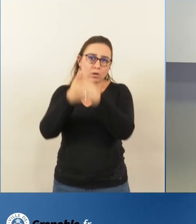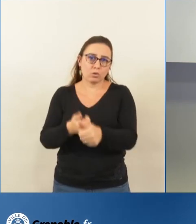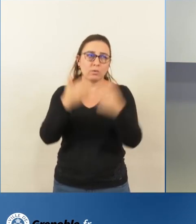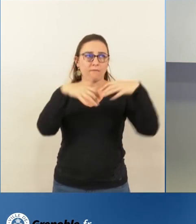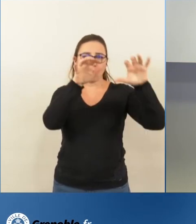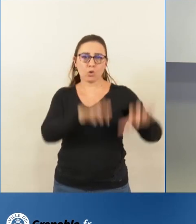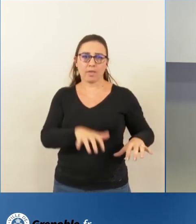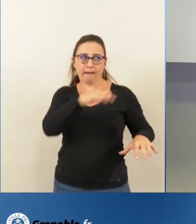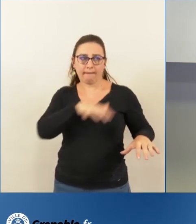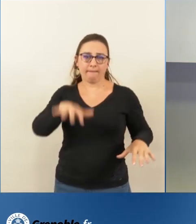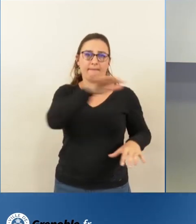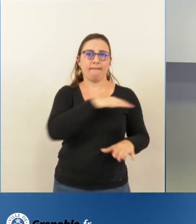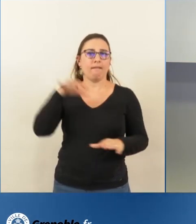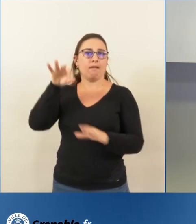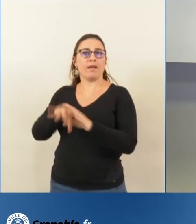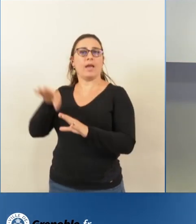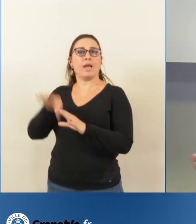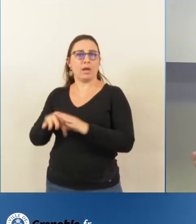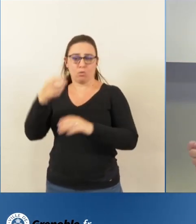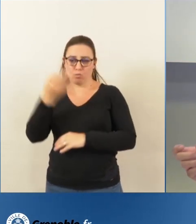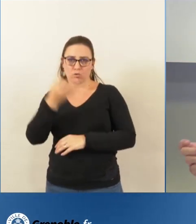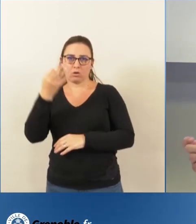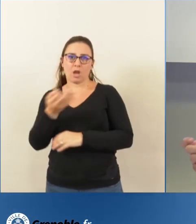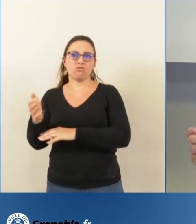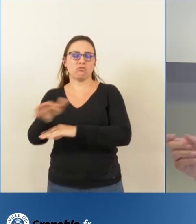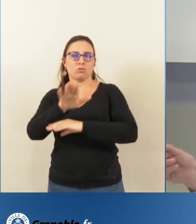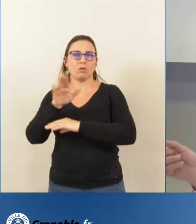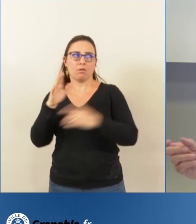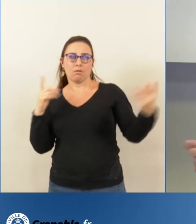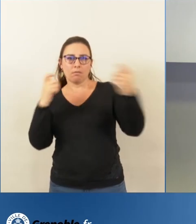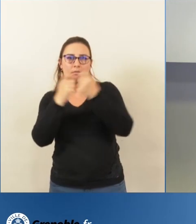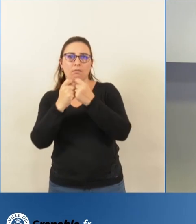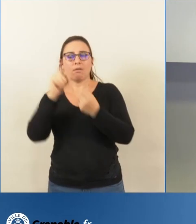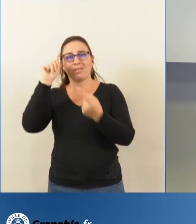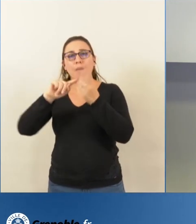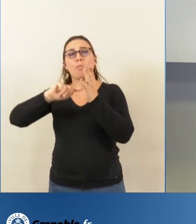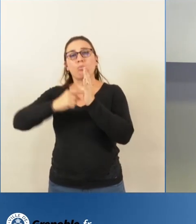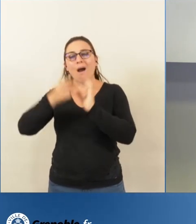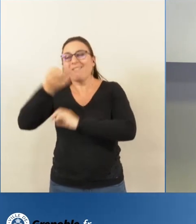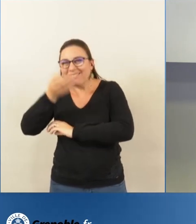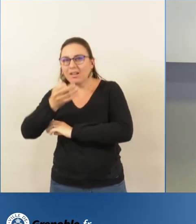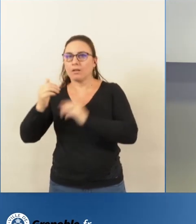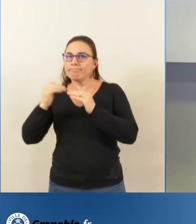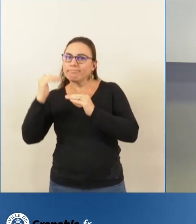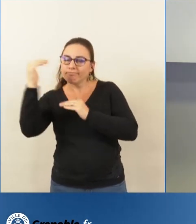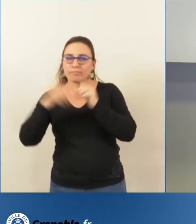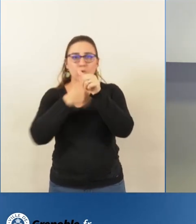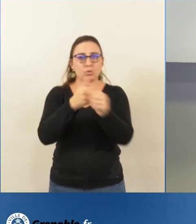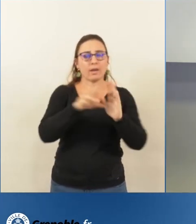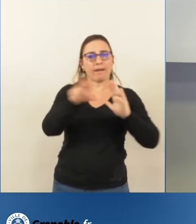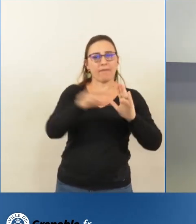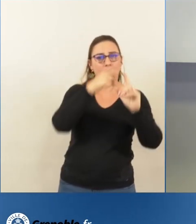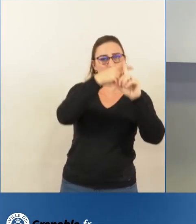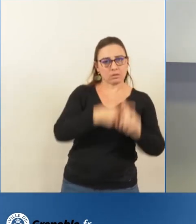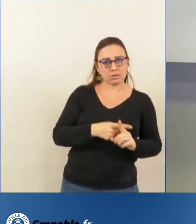fonctionnaires les indemnités des élus sont indiqués en pourcentage de points d'un indice de référence donc ces indemnités